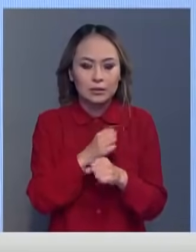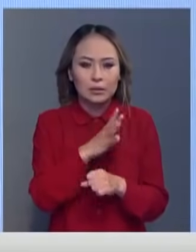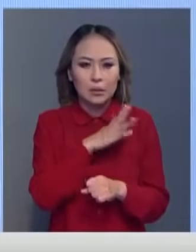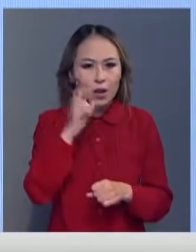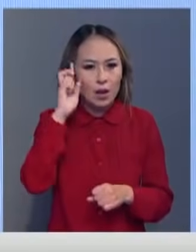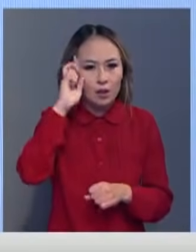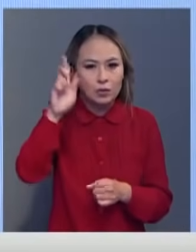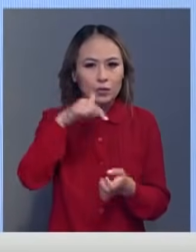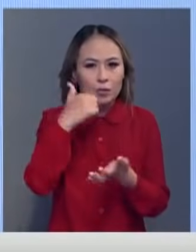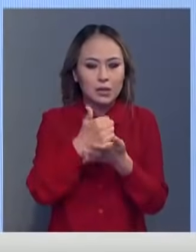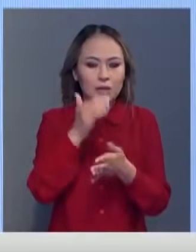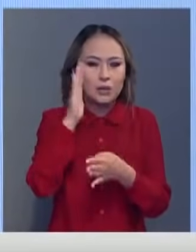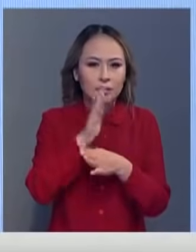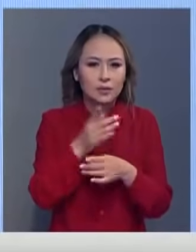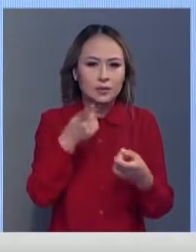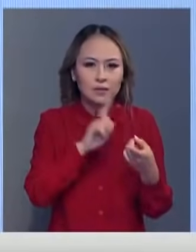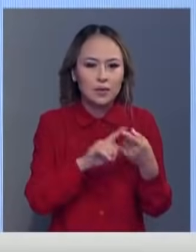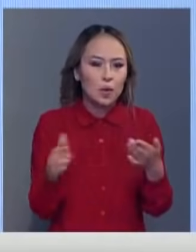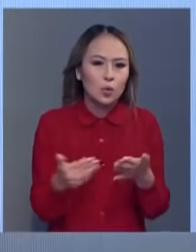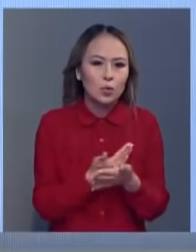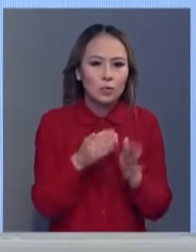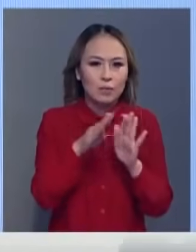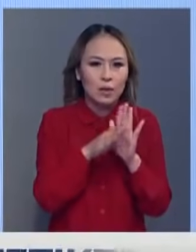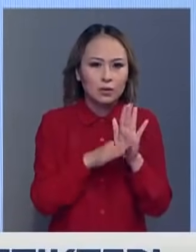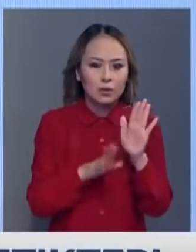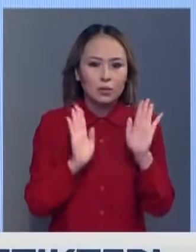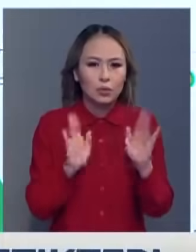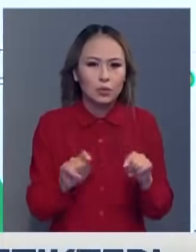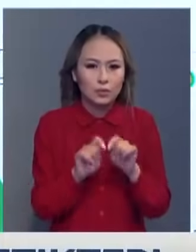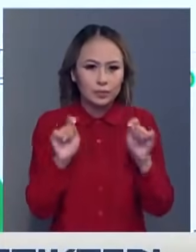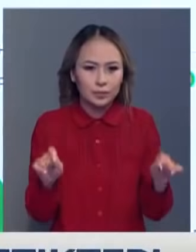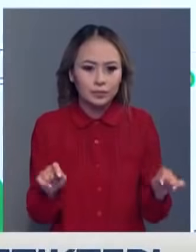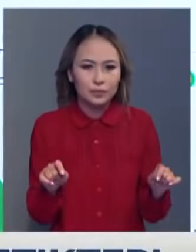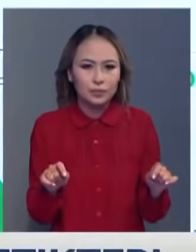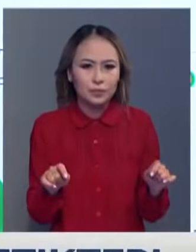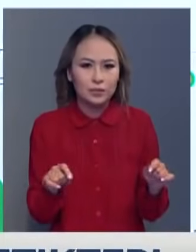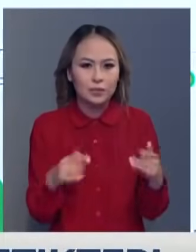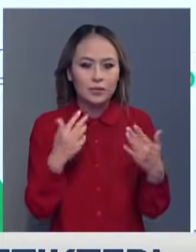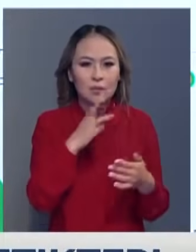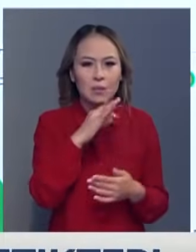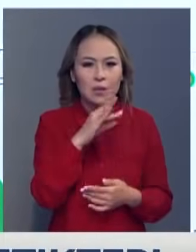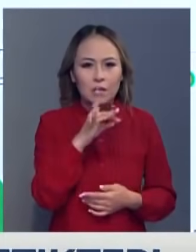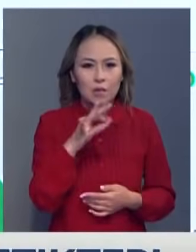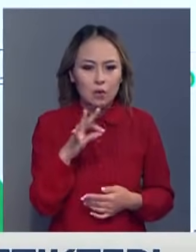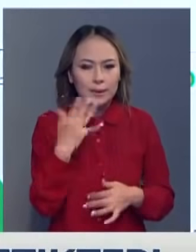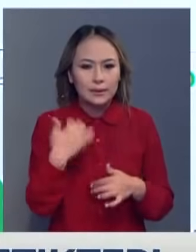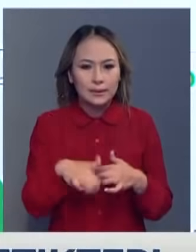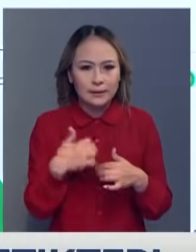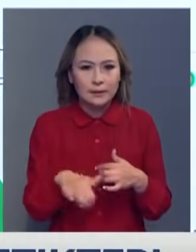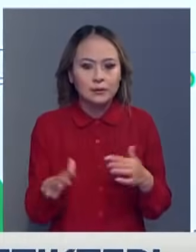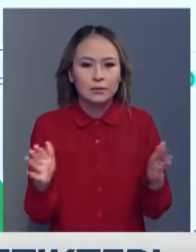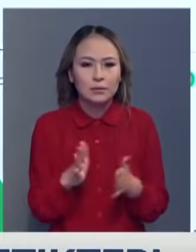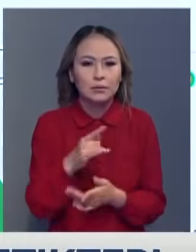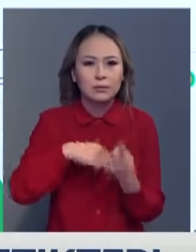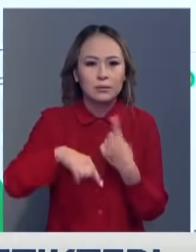мемлекет басшысының тапсырмасы бойынша жаңа бағыт іске қосылады. Бұл микро және шағын